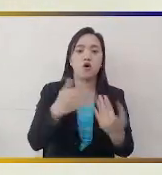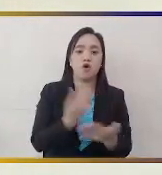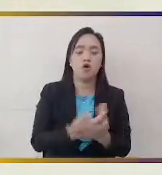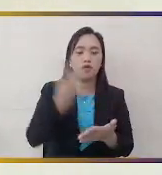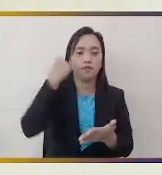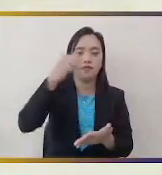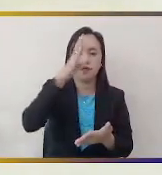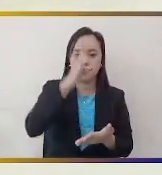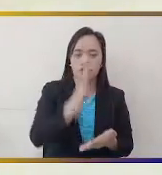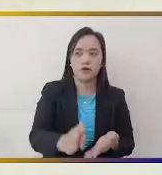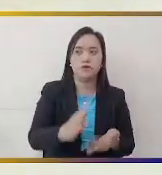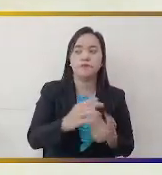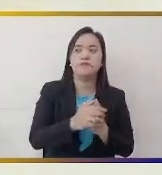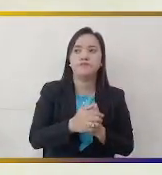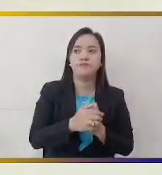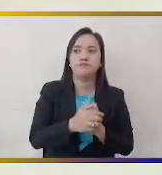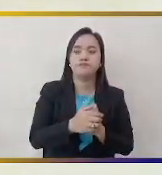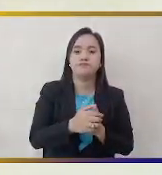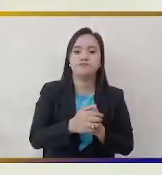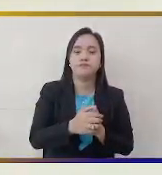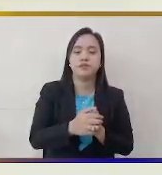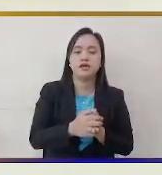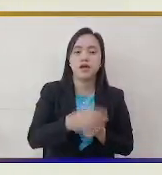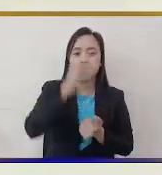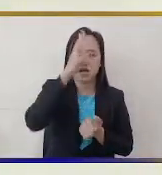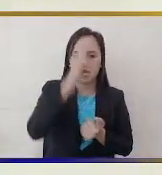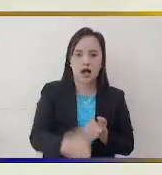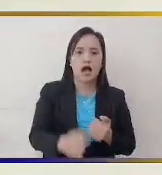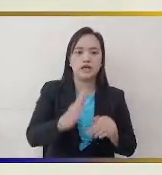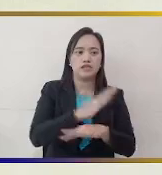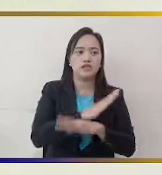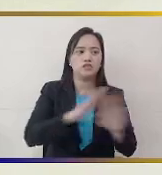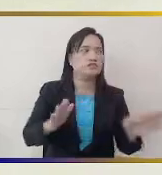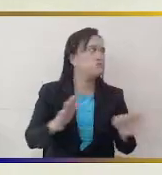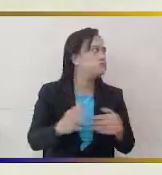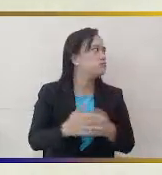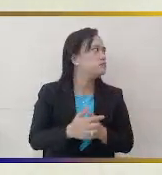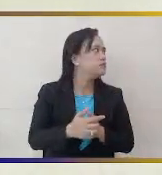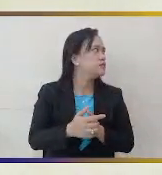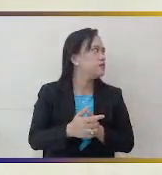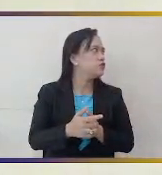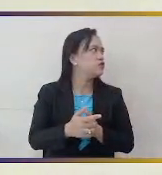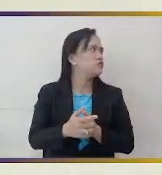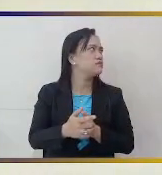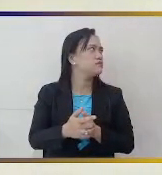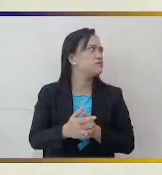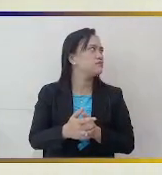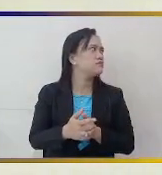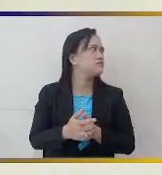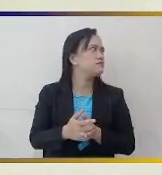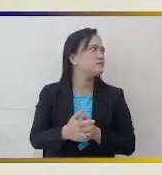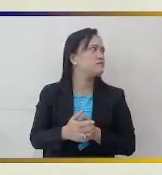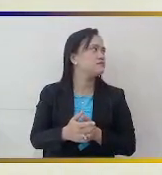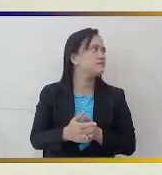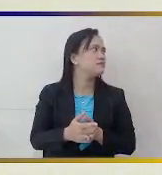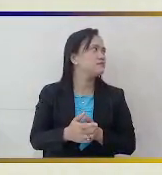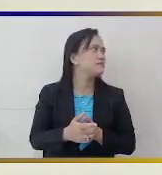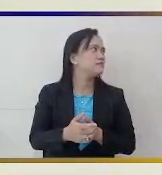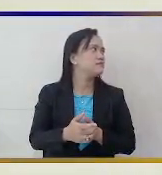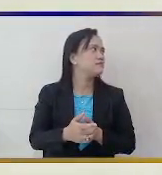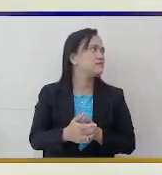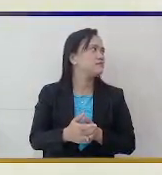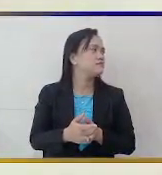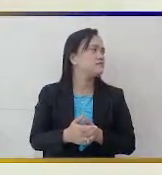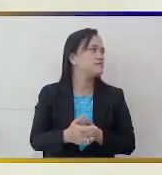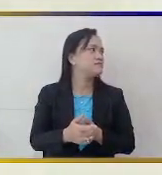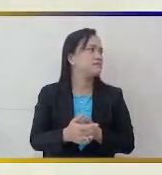Panginoon hindi nagdamot ang Panginoon sa akin Amen At hanggang ngayon ine-enjoy ko mga kapatid pinagkatiwalaan